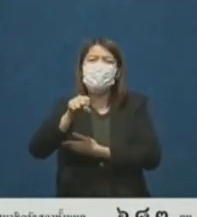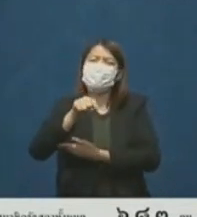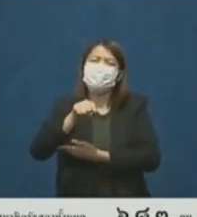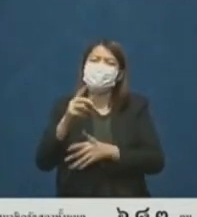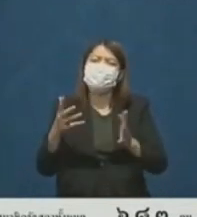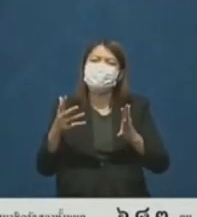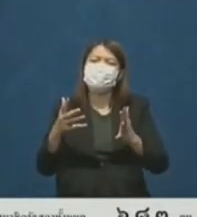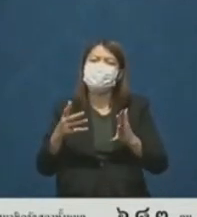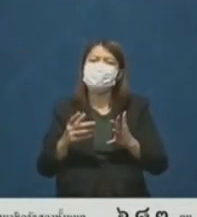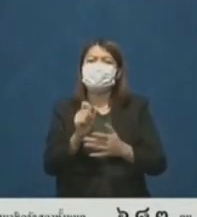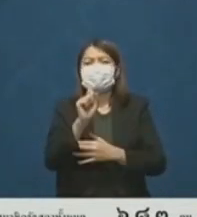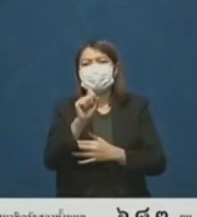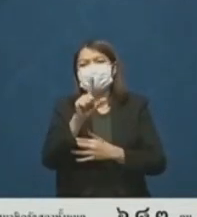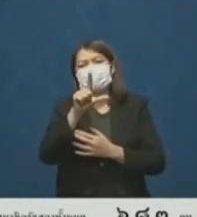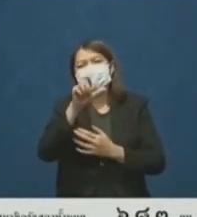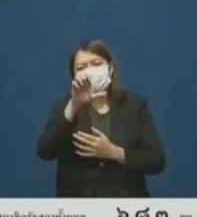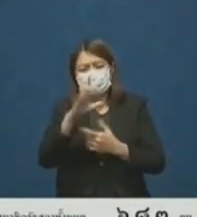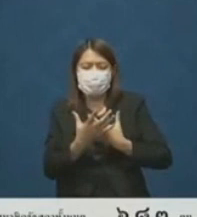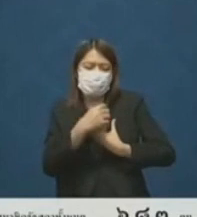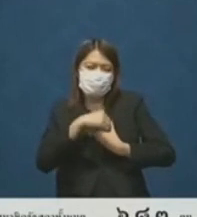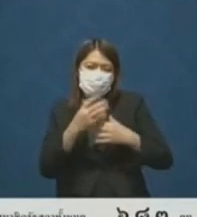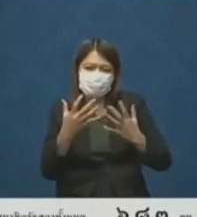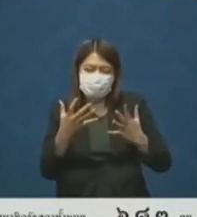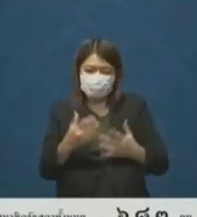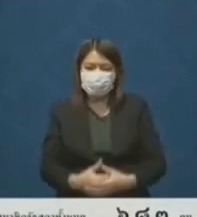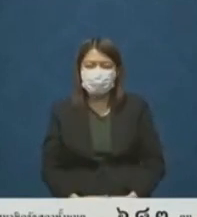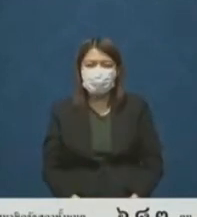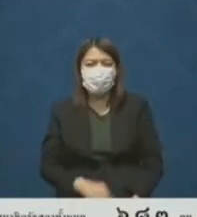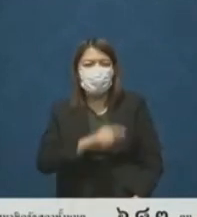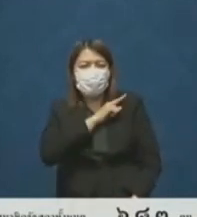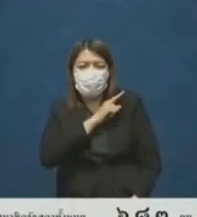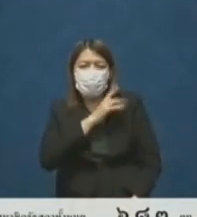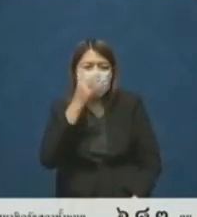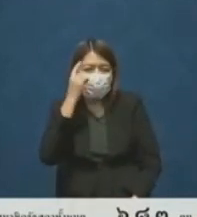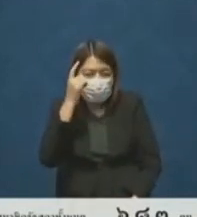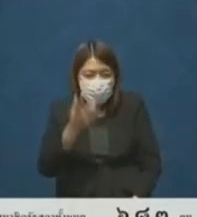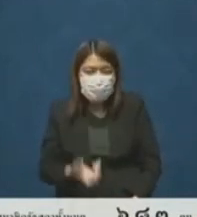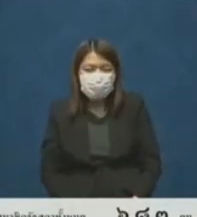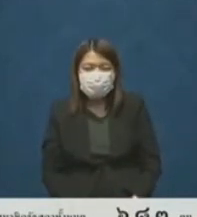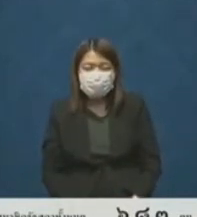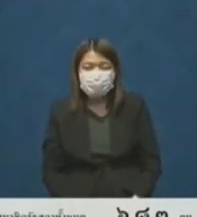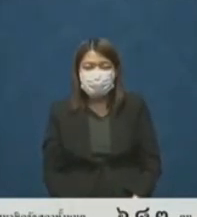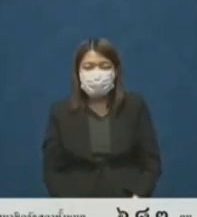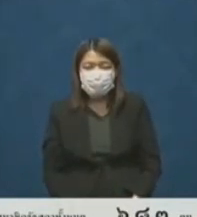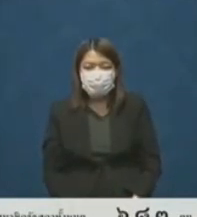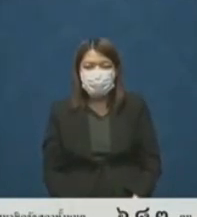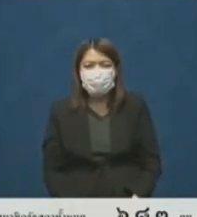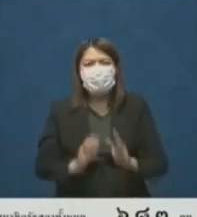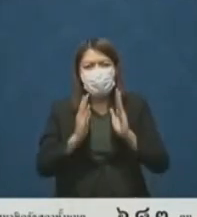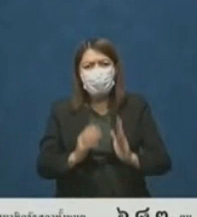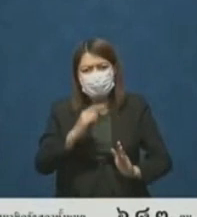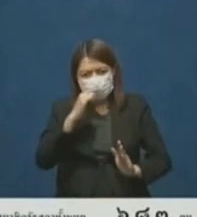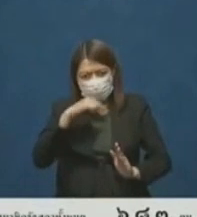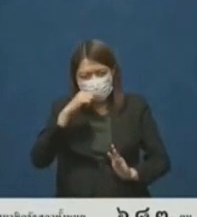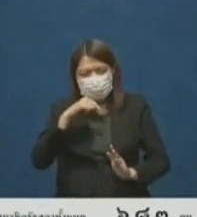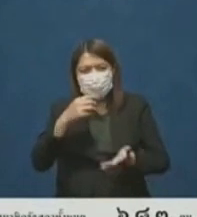าลัยหลักสูตรตัวนี้ถ้าจะไม่มีอะศีลธรรมนี่คนไม่รู้จักหน้าที่ตัวเองซ้ำไป